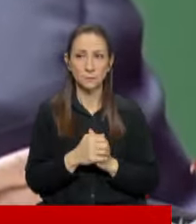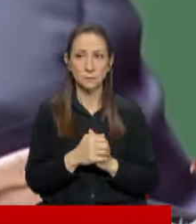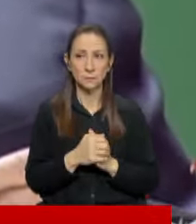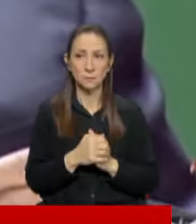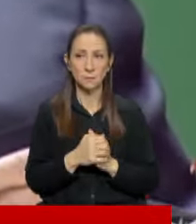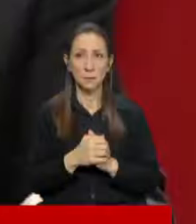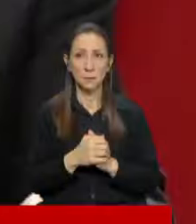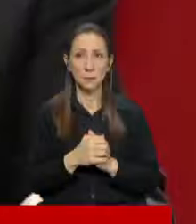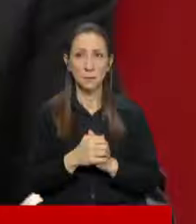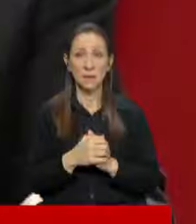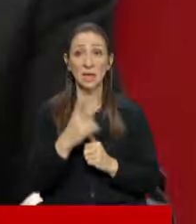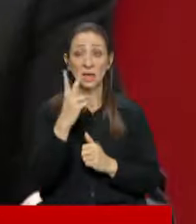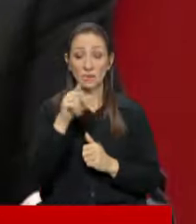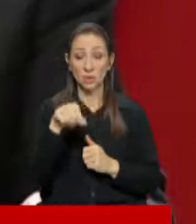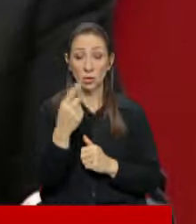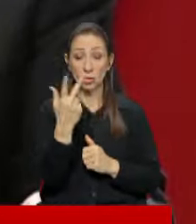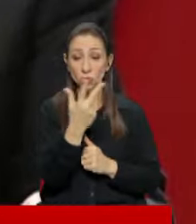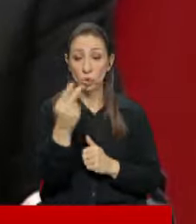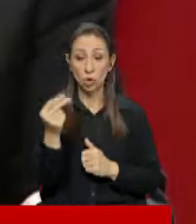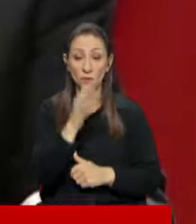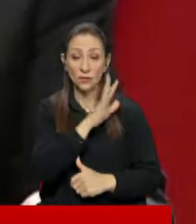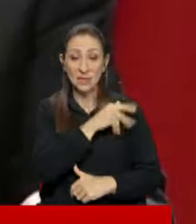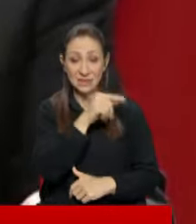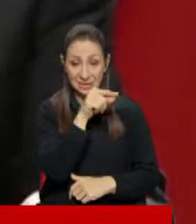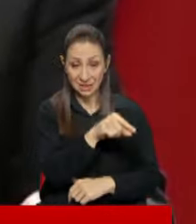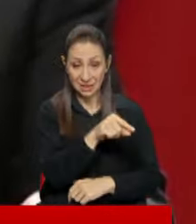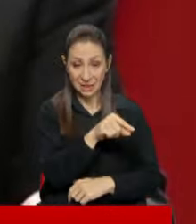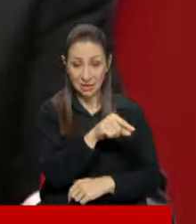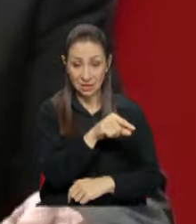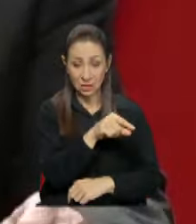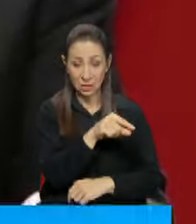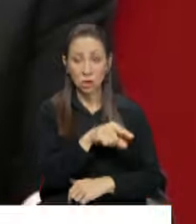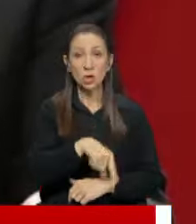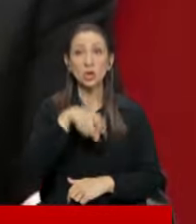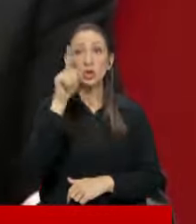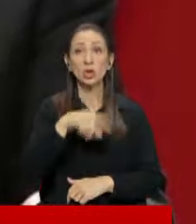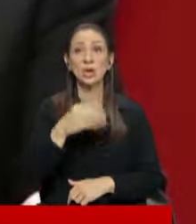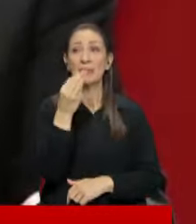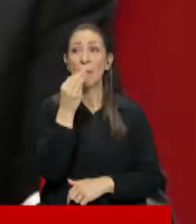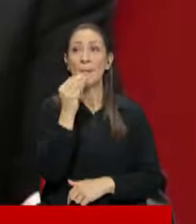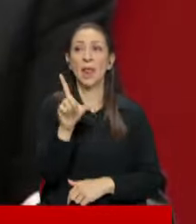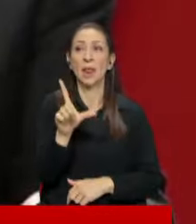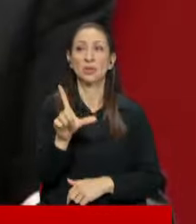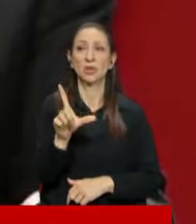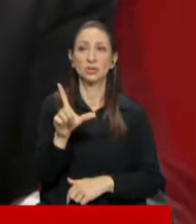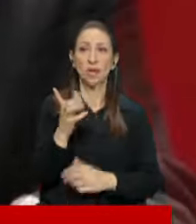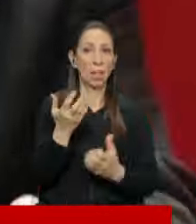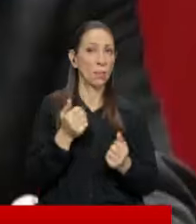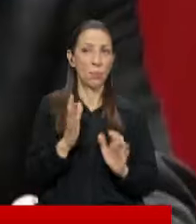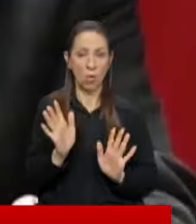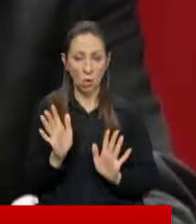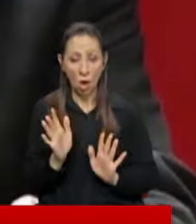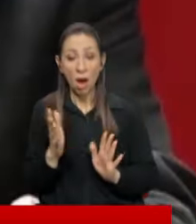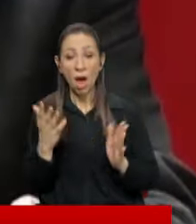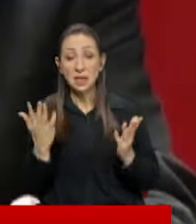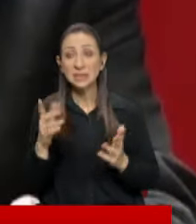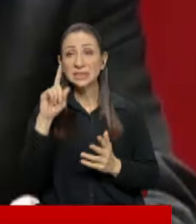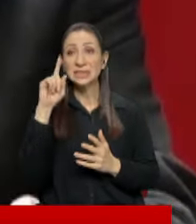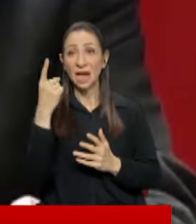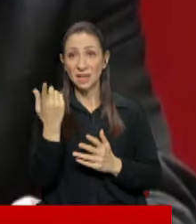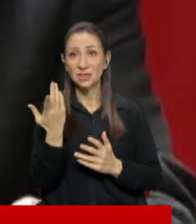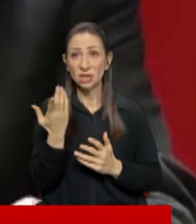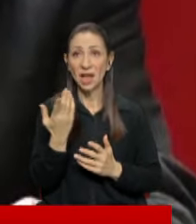getirmeye gidedir. 2,3 milyon Filistinli günlük temel ihtiyaçlarına ulaşamıyor. Artık